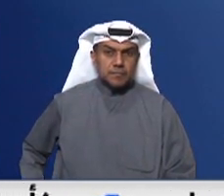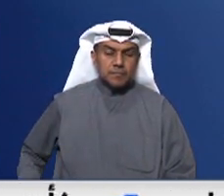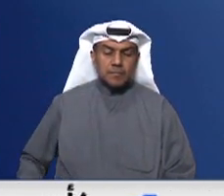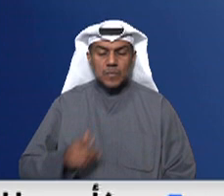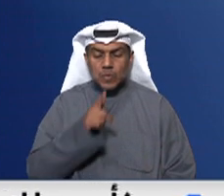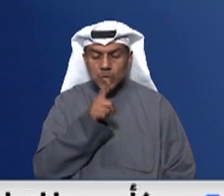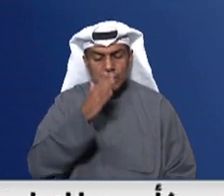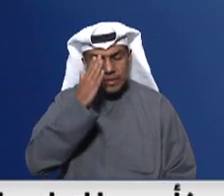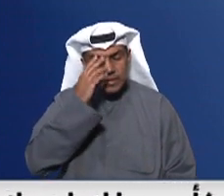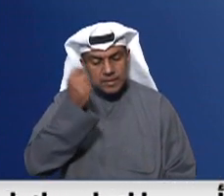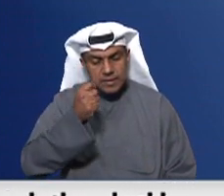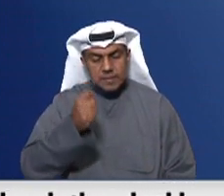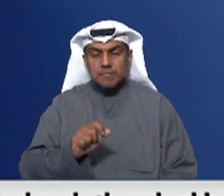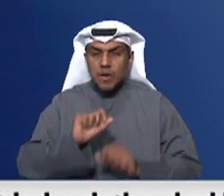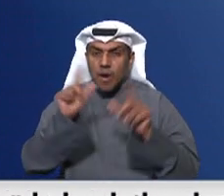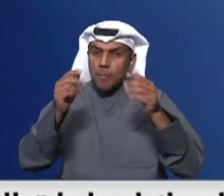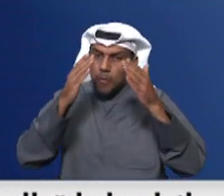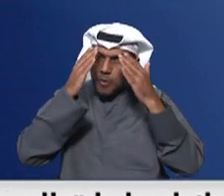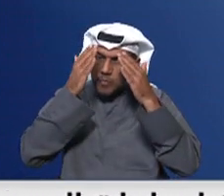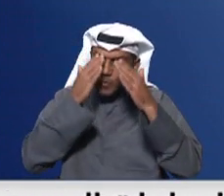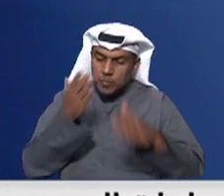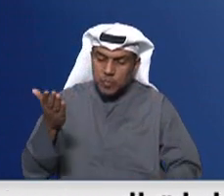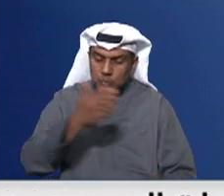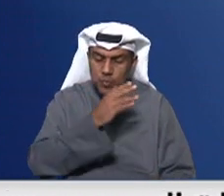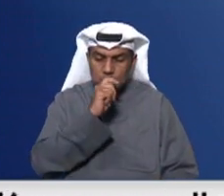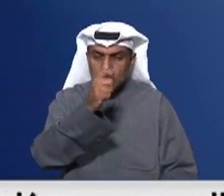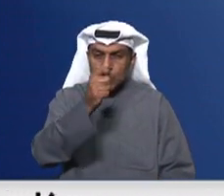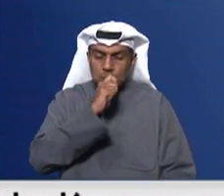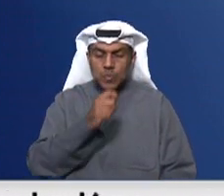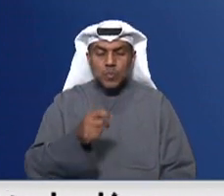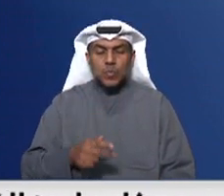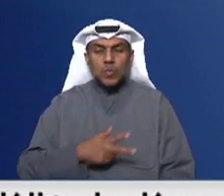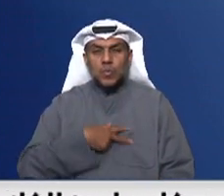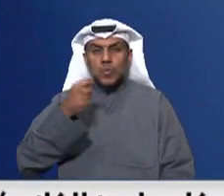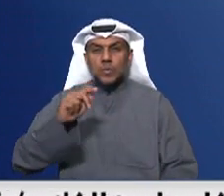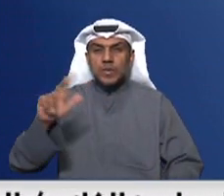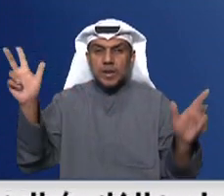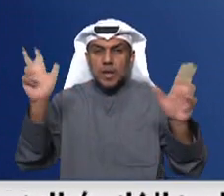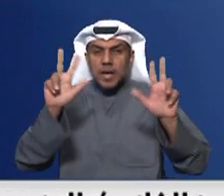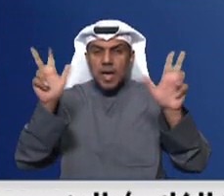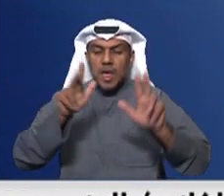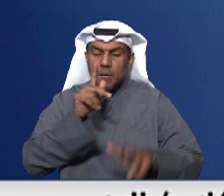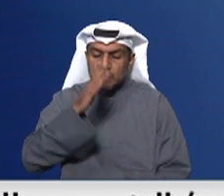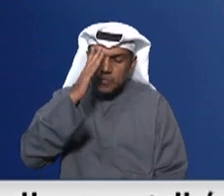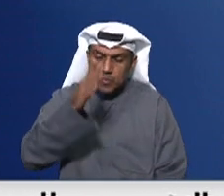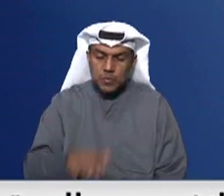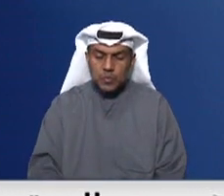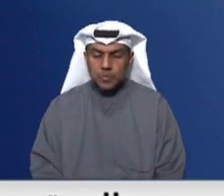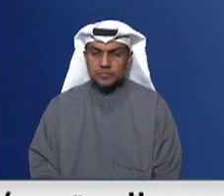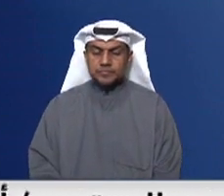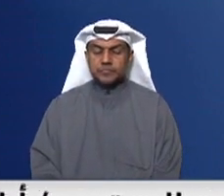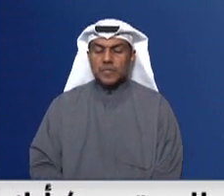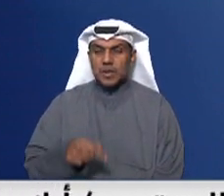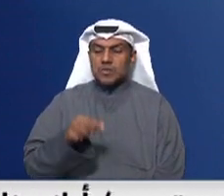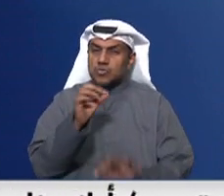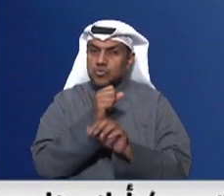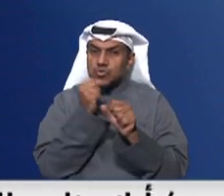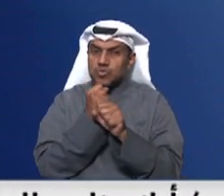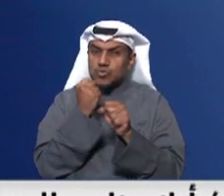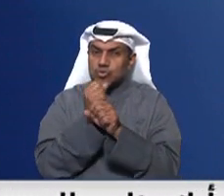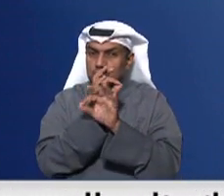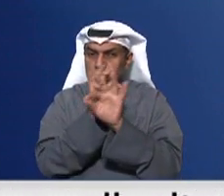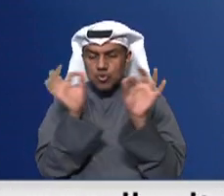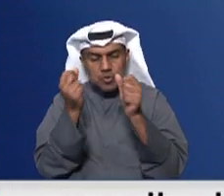الزميلة صباح. والله الحمد، انتهت الوزارة كما تفضلتم في خبركم قبل قليل من جميع الاستعدادات